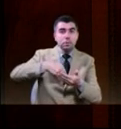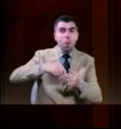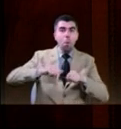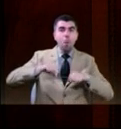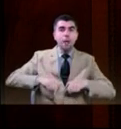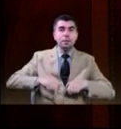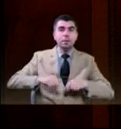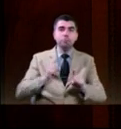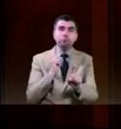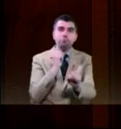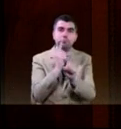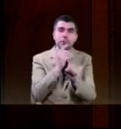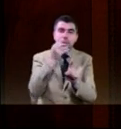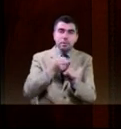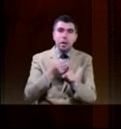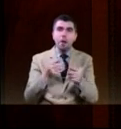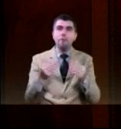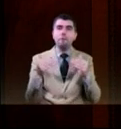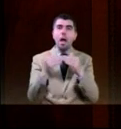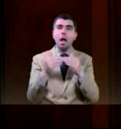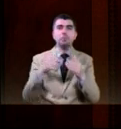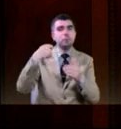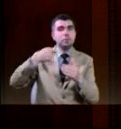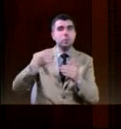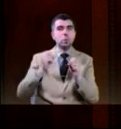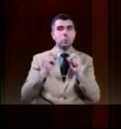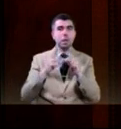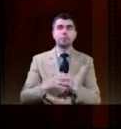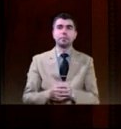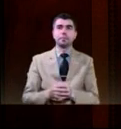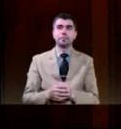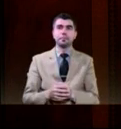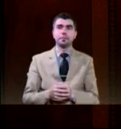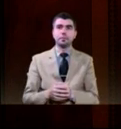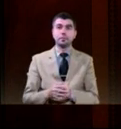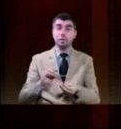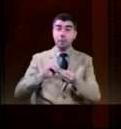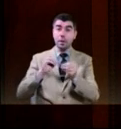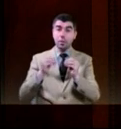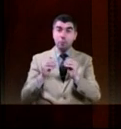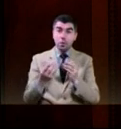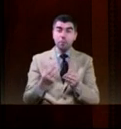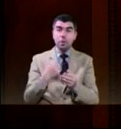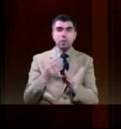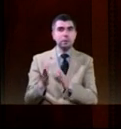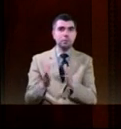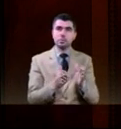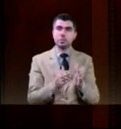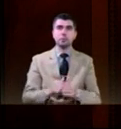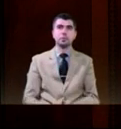وداروا اتفاقيات تفيد أنها أدت الذي عليها. إذن المشكل بالنسبة لهذا الأمر